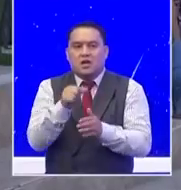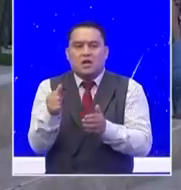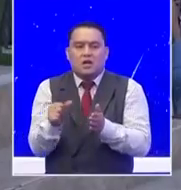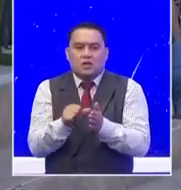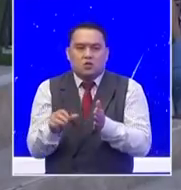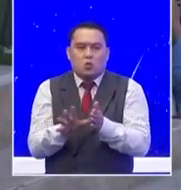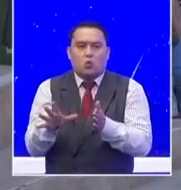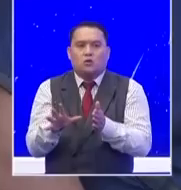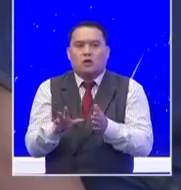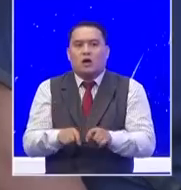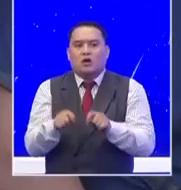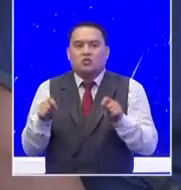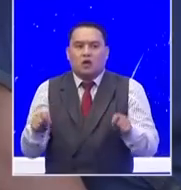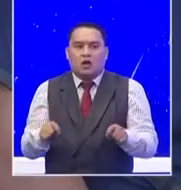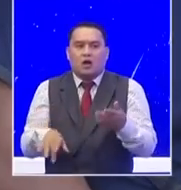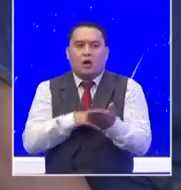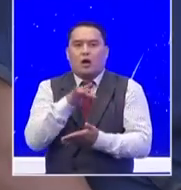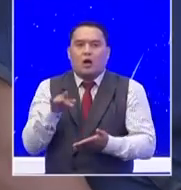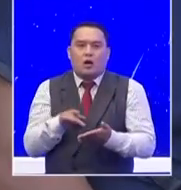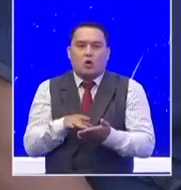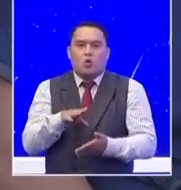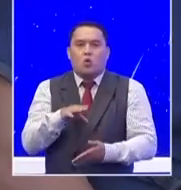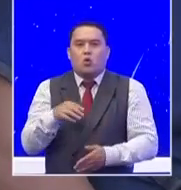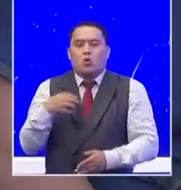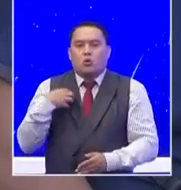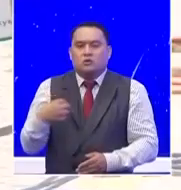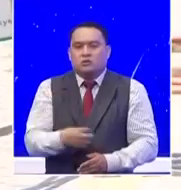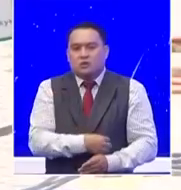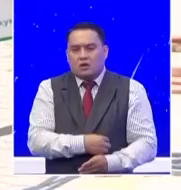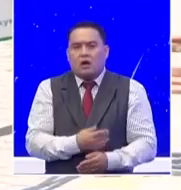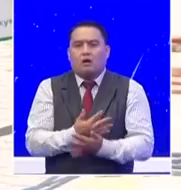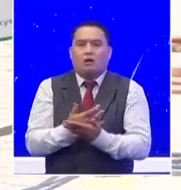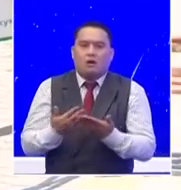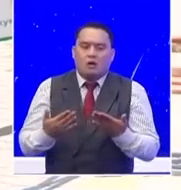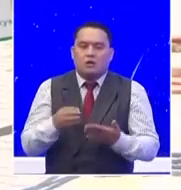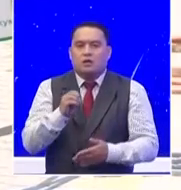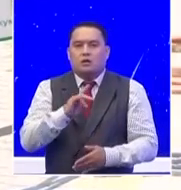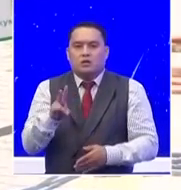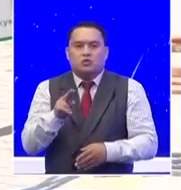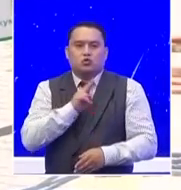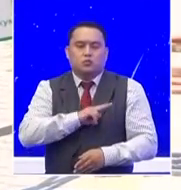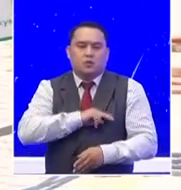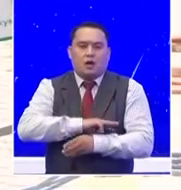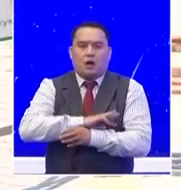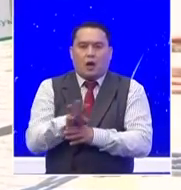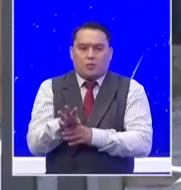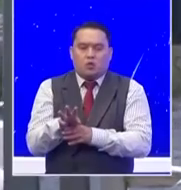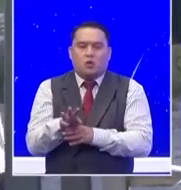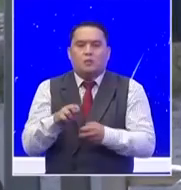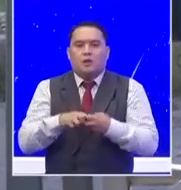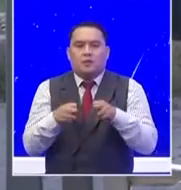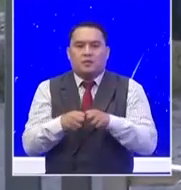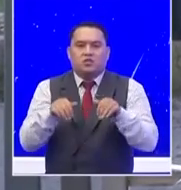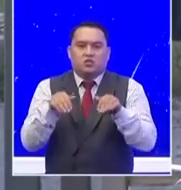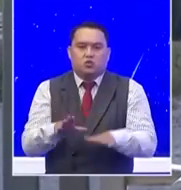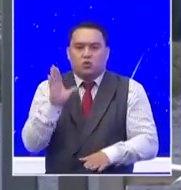үкімет порталы бұрыштары ашылған. Қалаға қарасты Өтенай, Еркін ауылдық округ әкімдіктері мен жұмыспен қамту орталықтары арқылы мәселеңізді